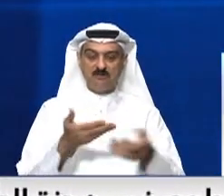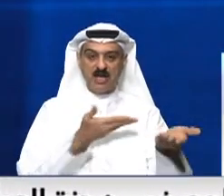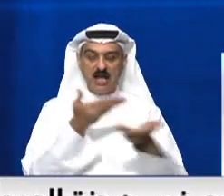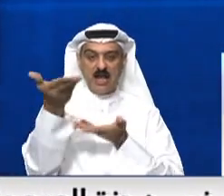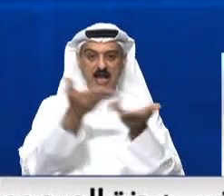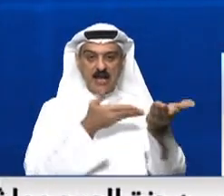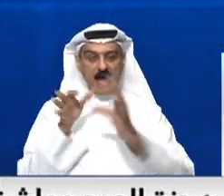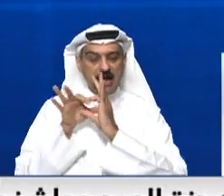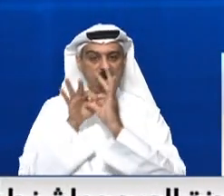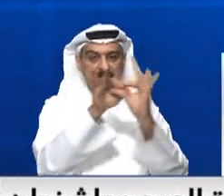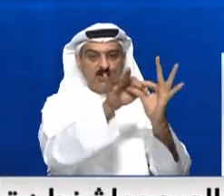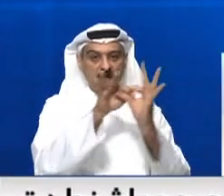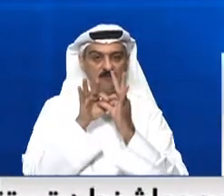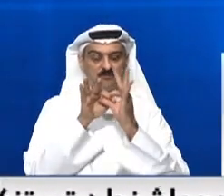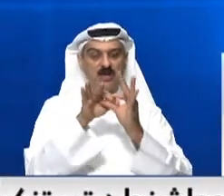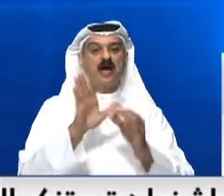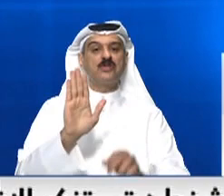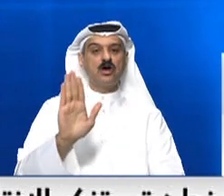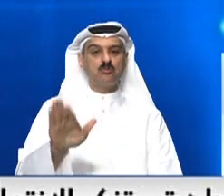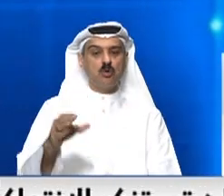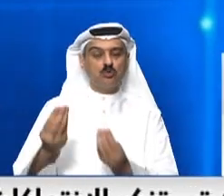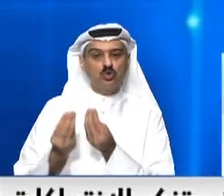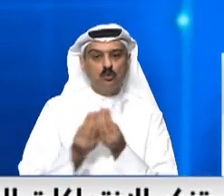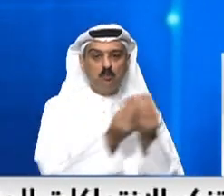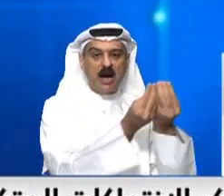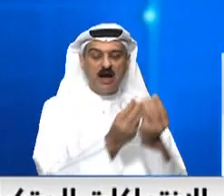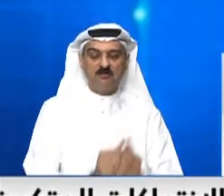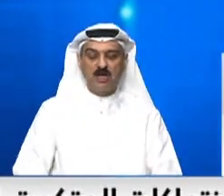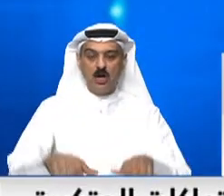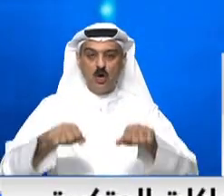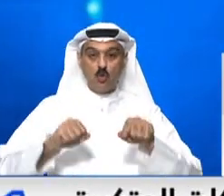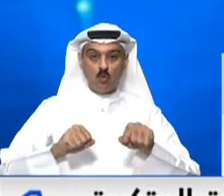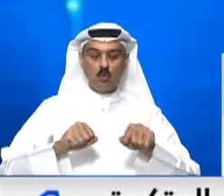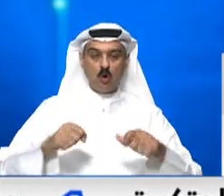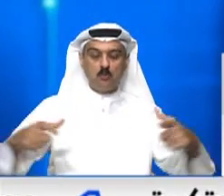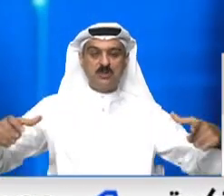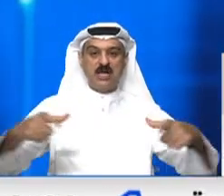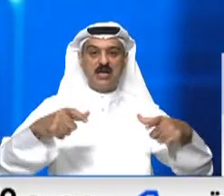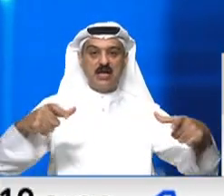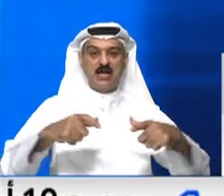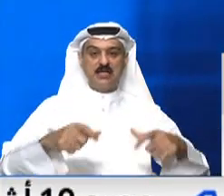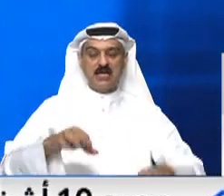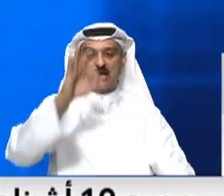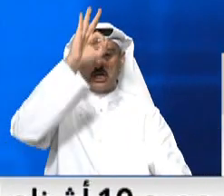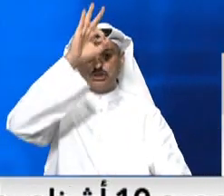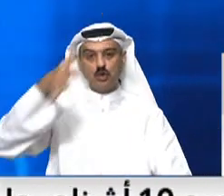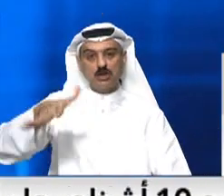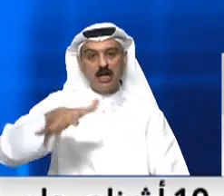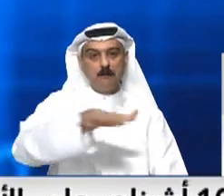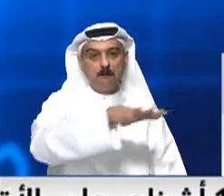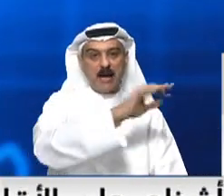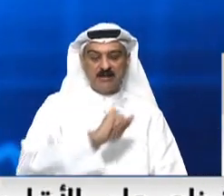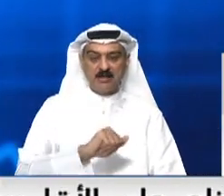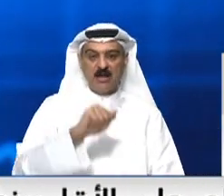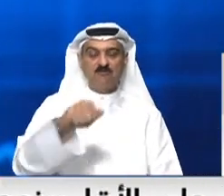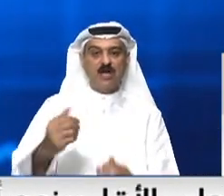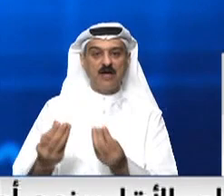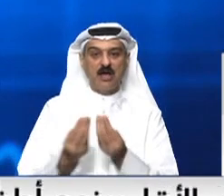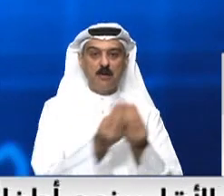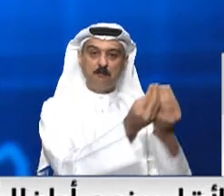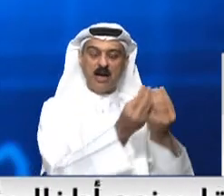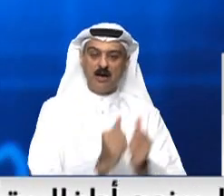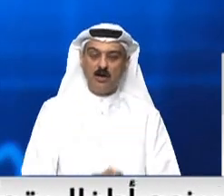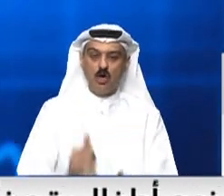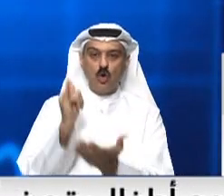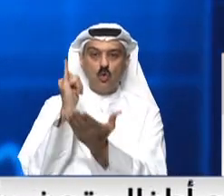الأمني اللواء توحيد عبد الله الكندري ومدير عام الإدارة العامة لخفر السواحل اللواء طلال المونس